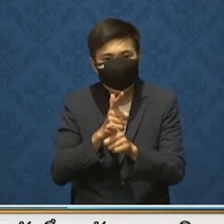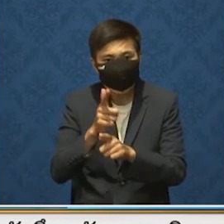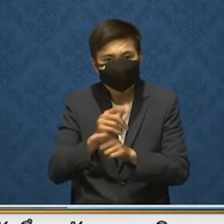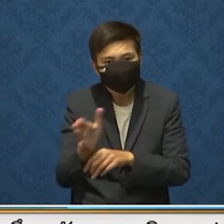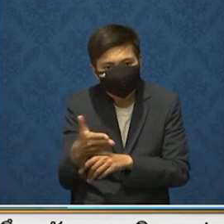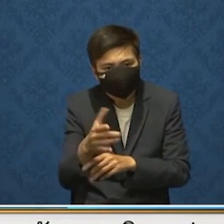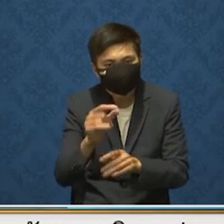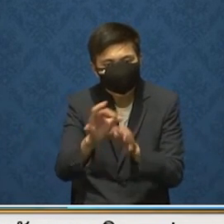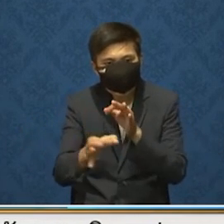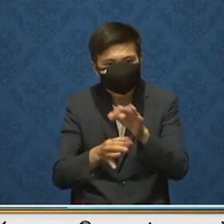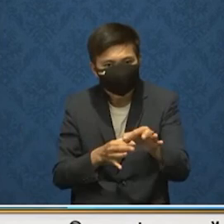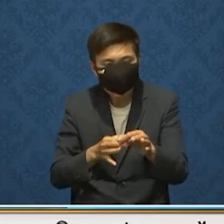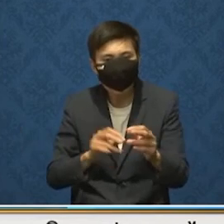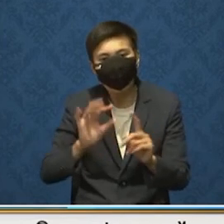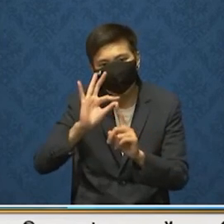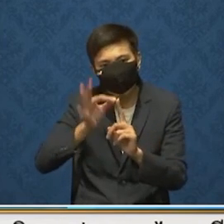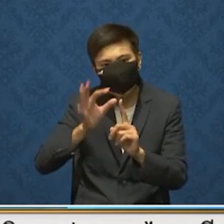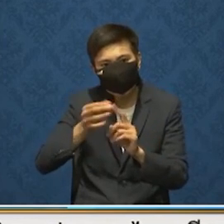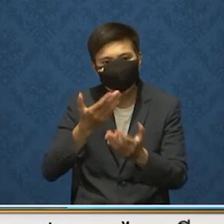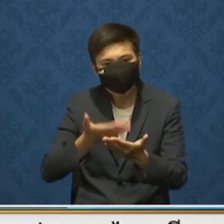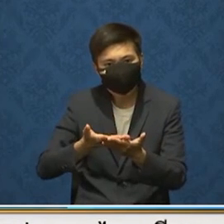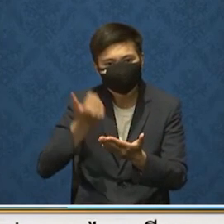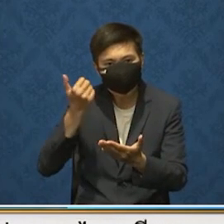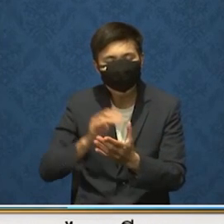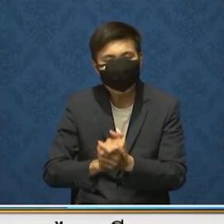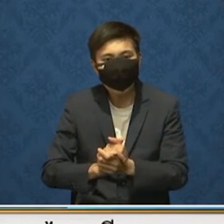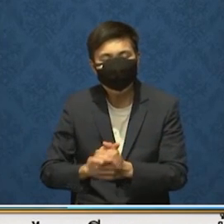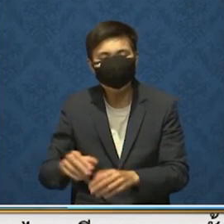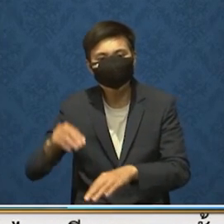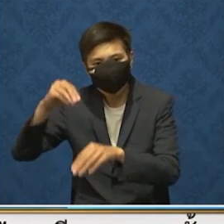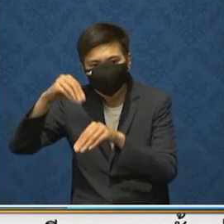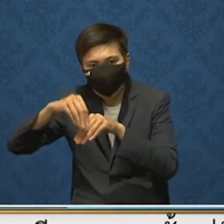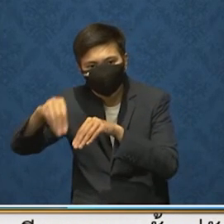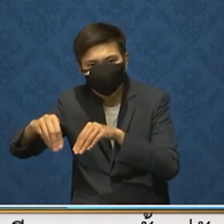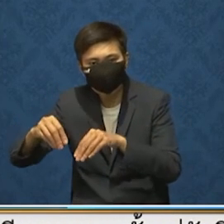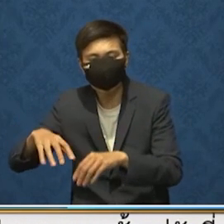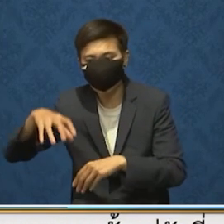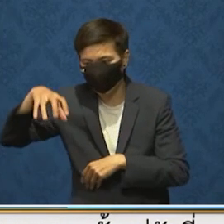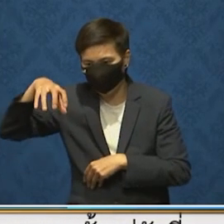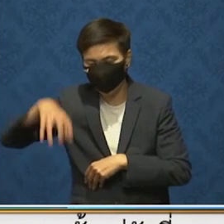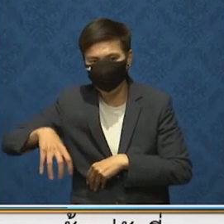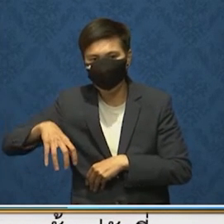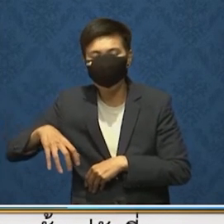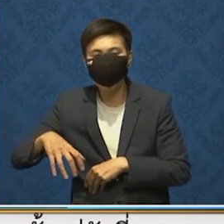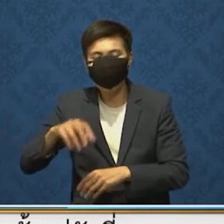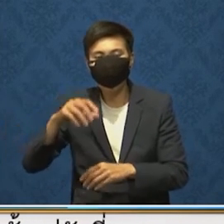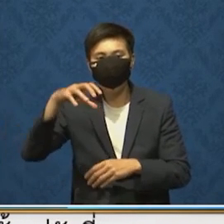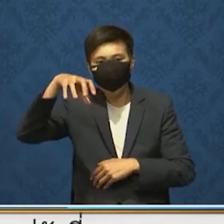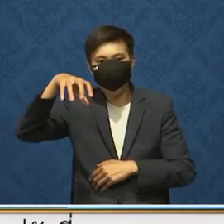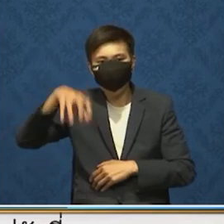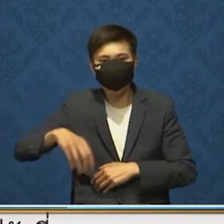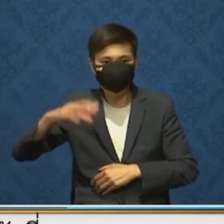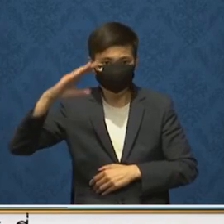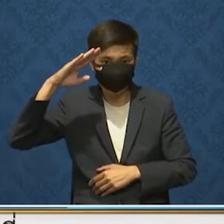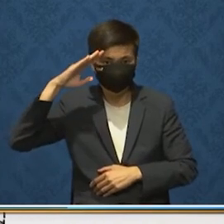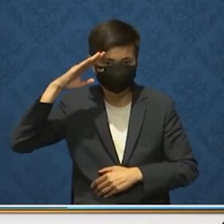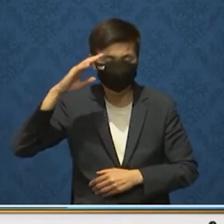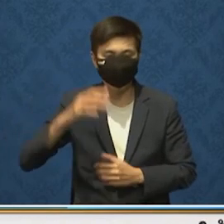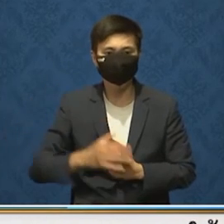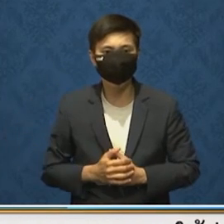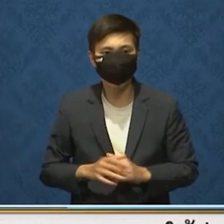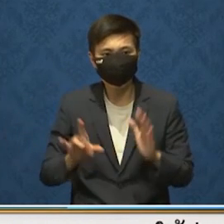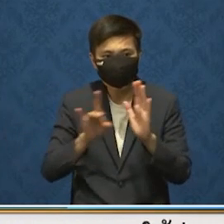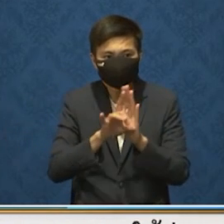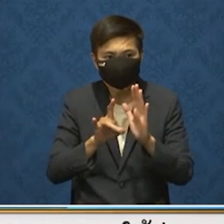ปักชีแงใหปูกนาศูจนสหารเยอะๆ ผมก่อย่ไม่อ่านแต่ว่าสุดท้ายนสดๆ